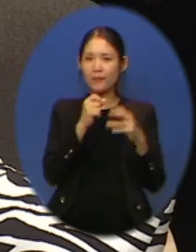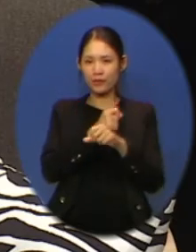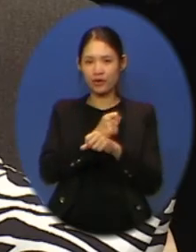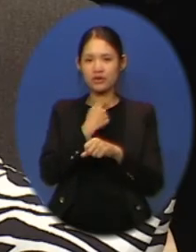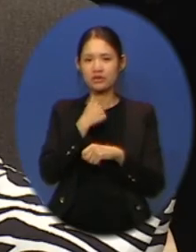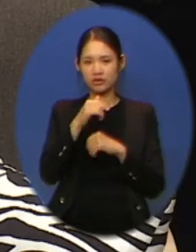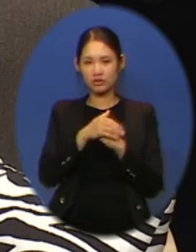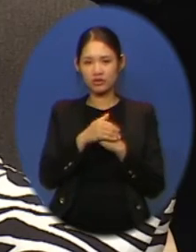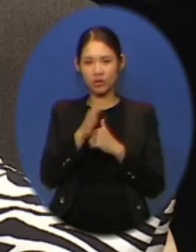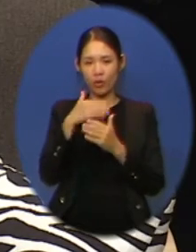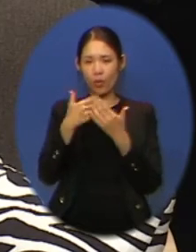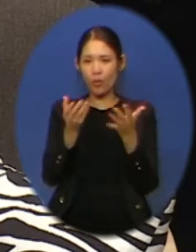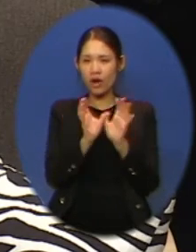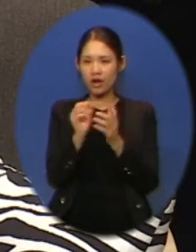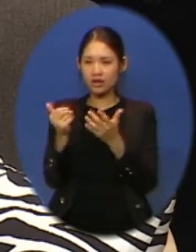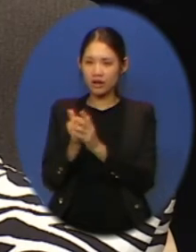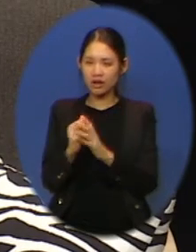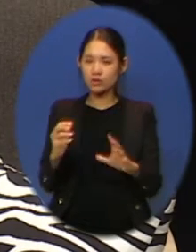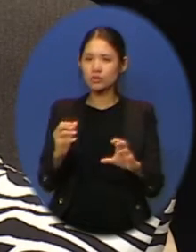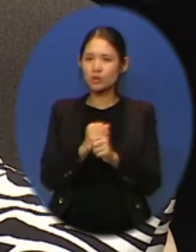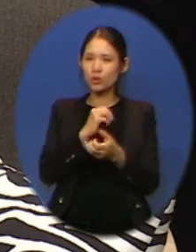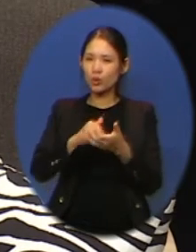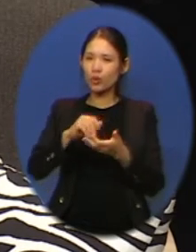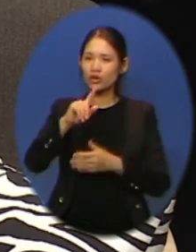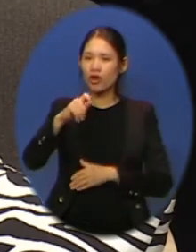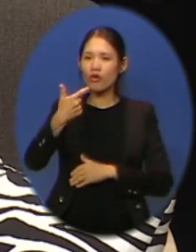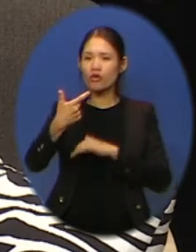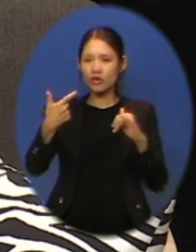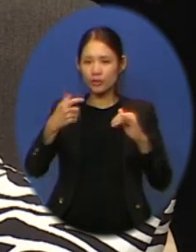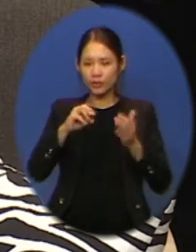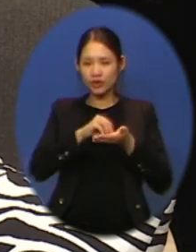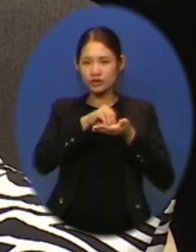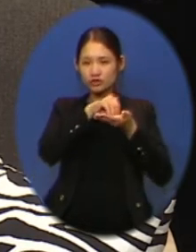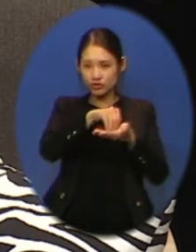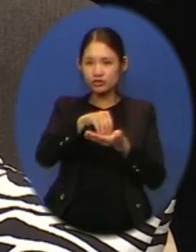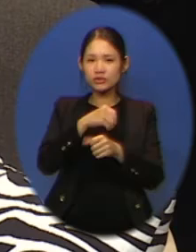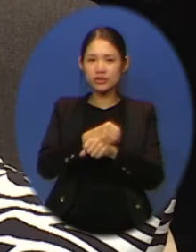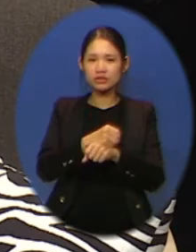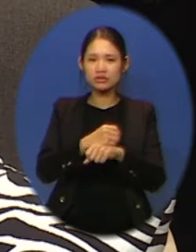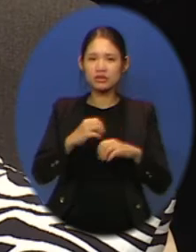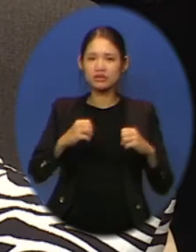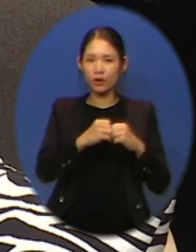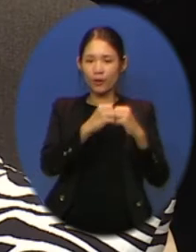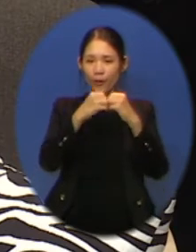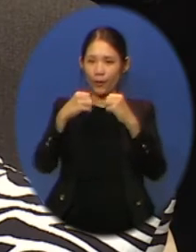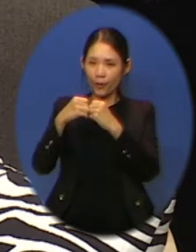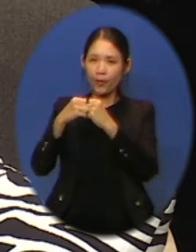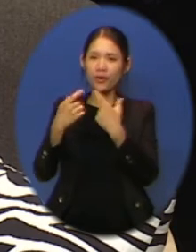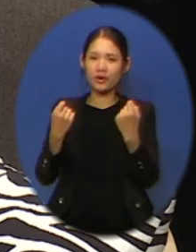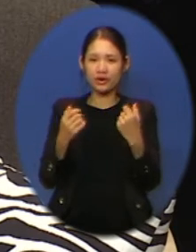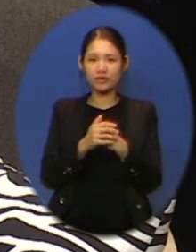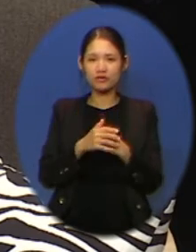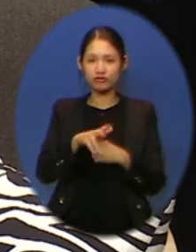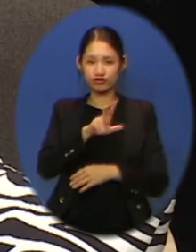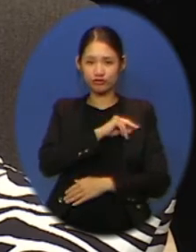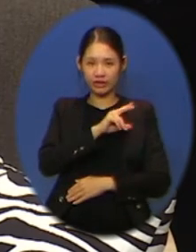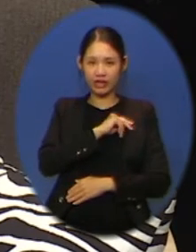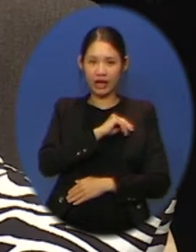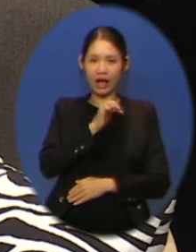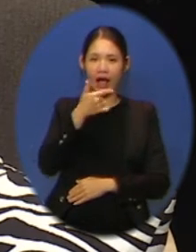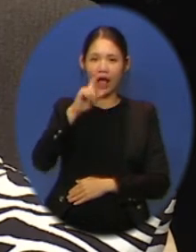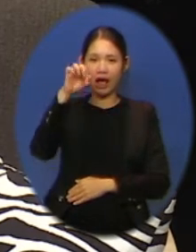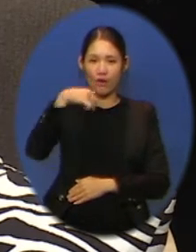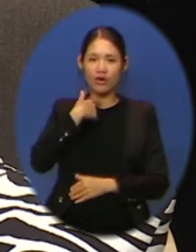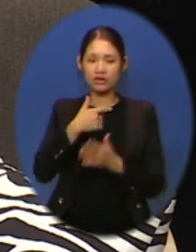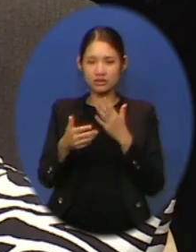그때는 공화당이 16명이 출마했어요. 네. 공화당끼리 싸우고 민당은 흥미가 없는 거죠. 뭐. 국회의원 하원 의원 제 경험을 얘기하는